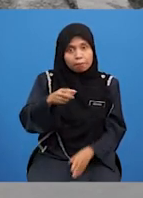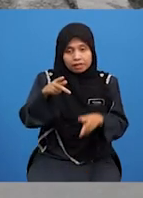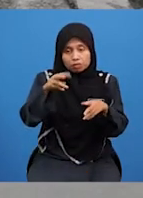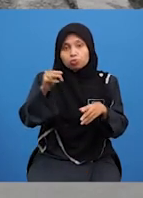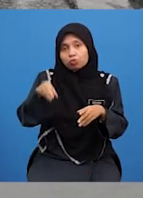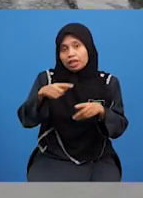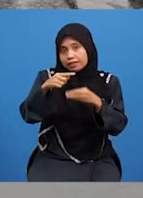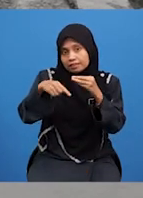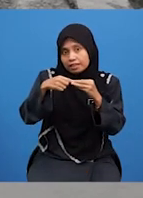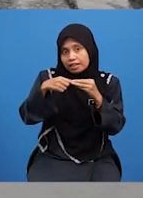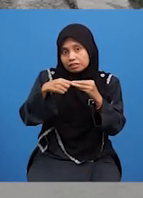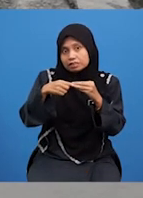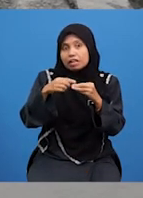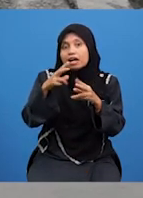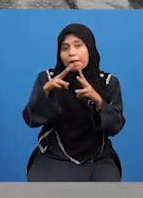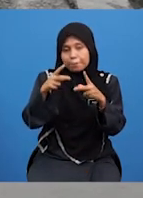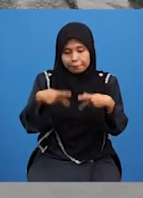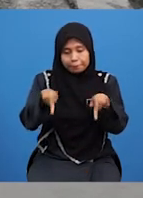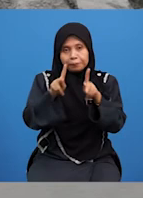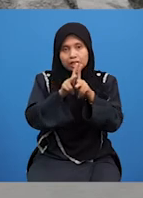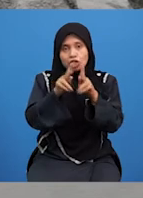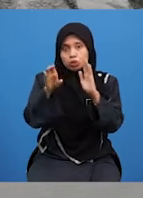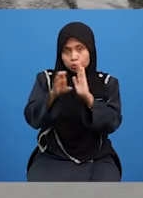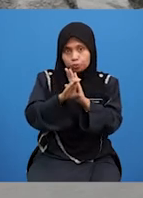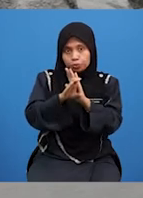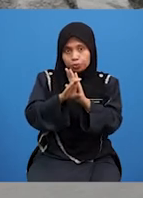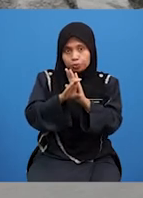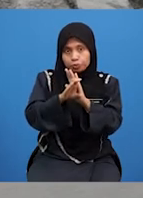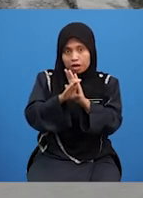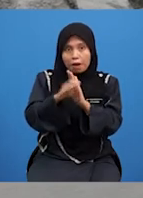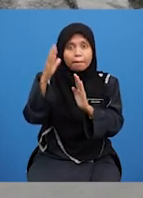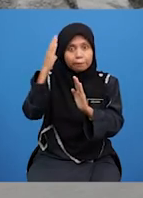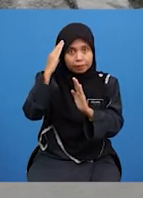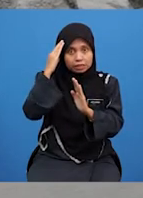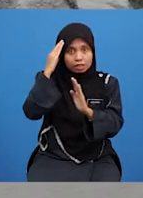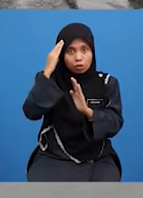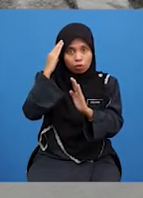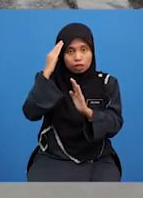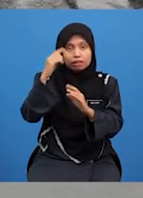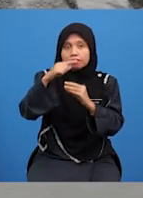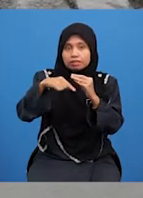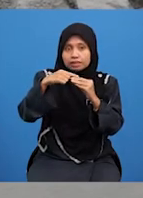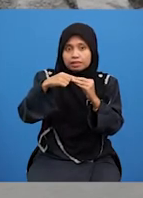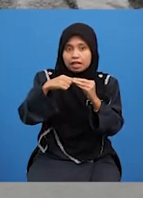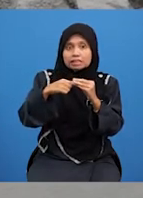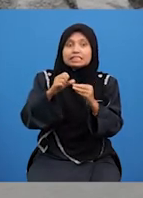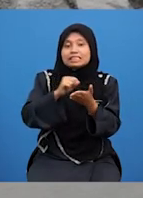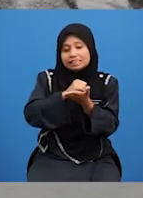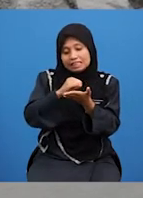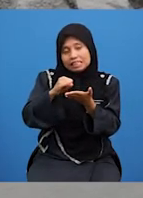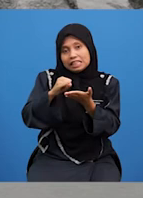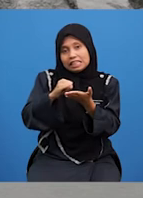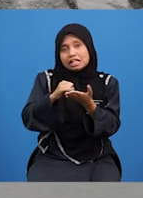Pemahaman pelajar mengenai aspek formal sangat penting. Contohnya, pengetahuan tentang unsur seni seperti